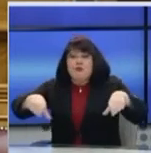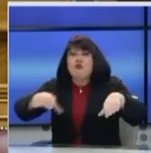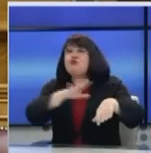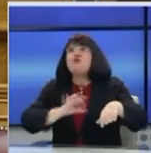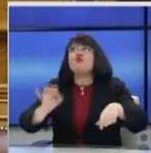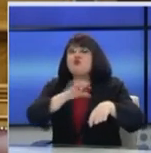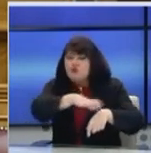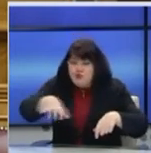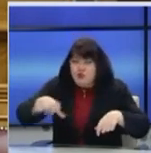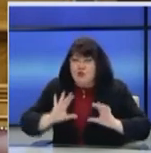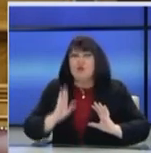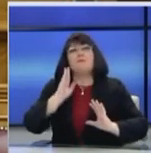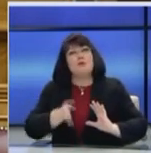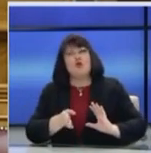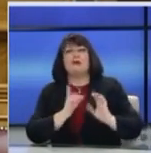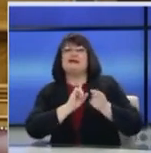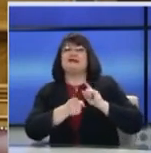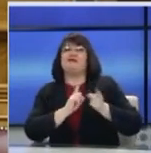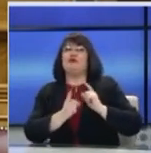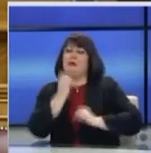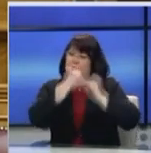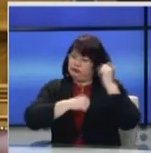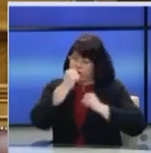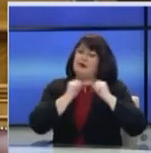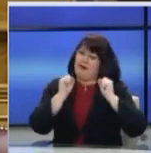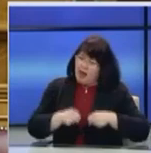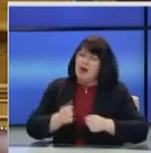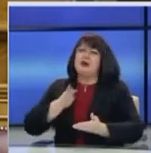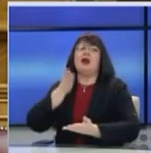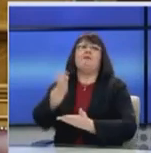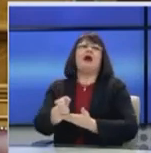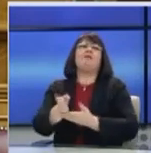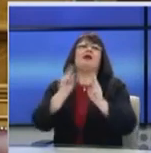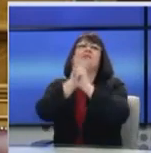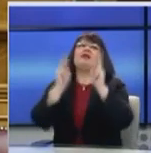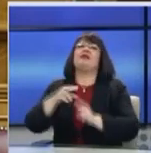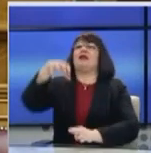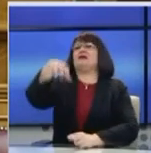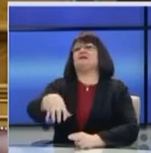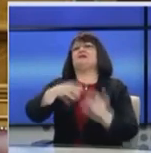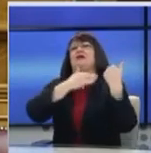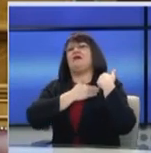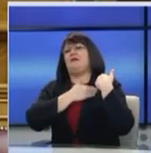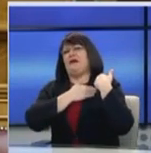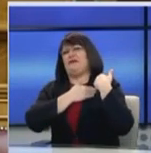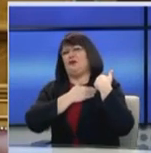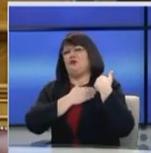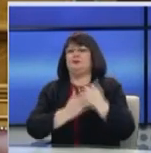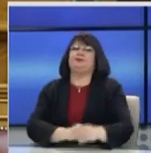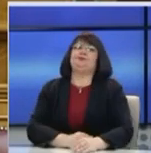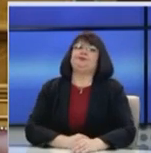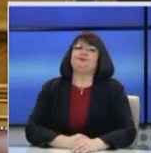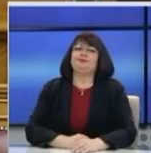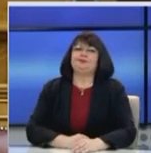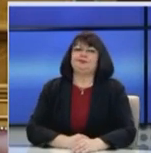οριοθέτησης, έχουμε τη δυνατότητα να συμφωνήσουμε τουλάχιστον ότι διαφωνούμε και να προσφύγουμε σε διεθνές δικαιοδοτικό